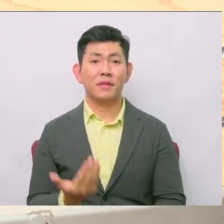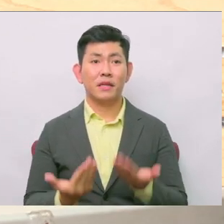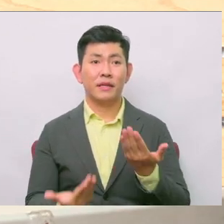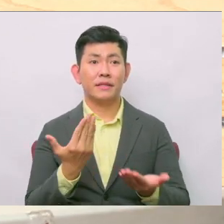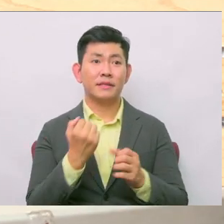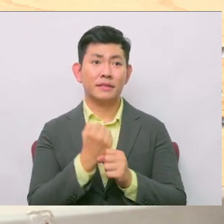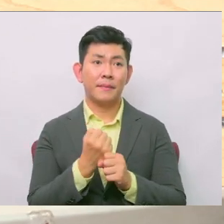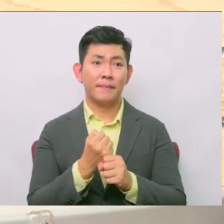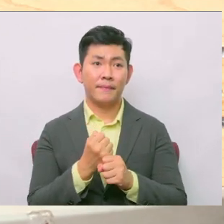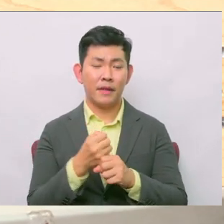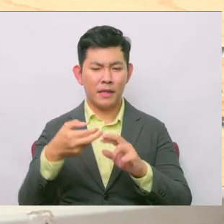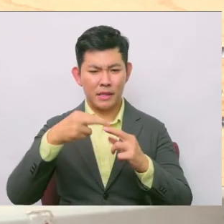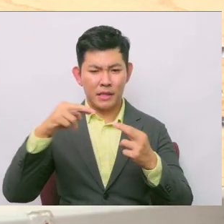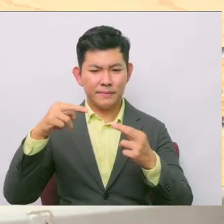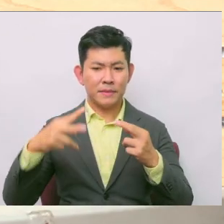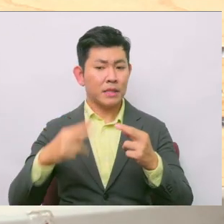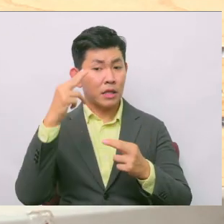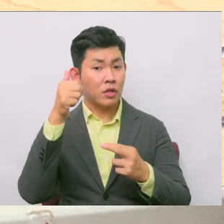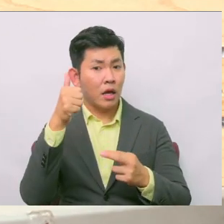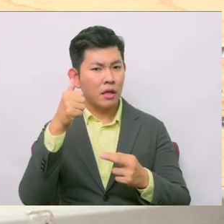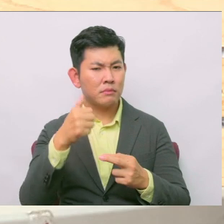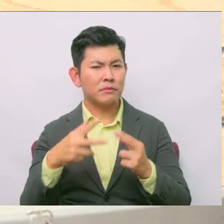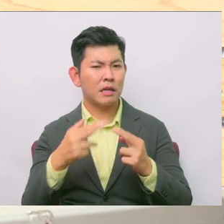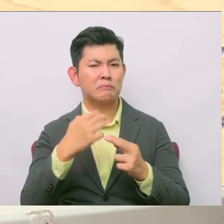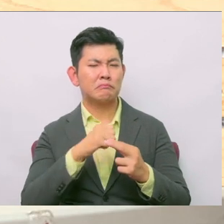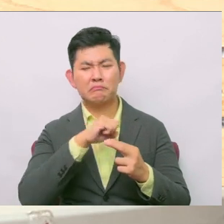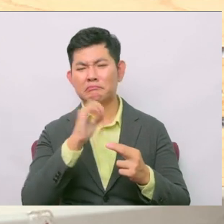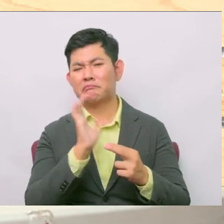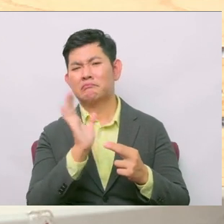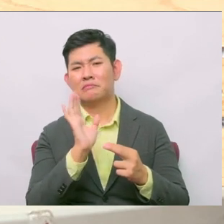ได้ถ้าเราไม่อยากตัดเชือกเราก็เก็บเข้าด้านในค่ะ